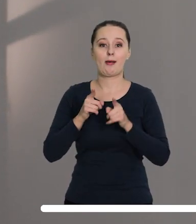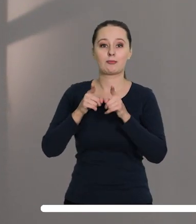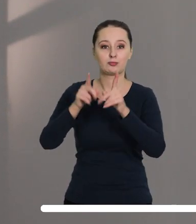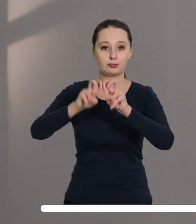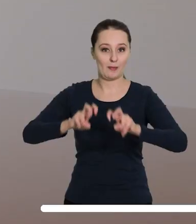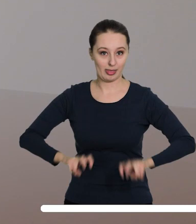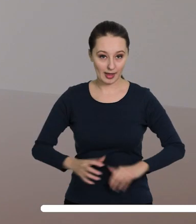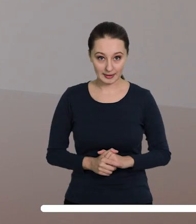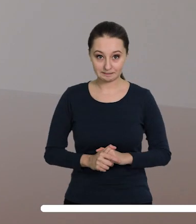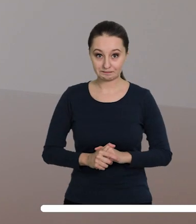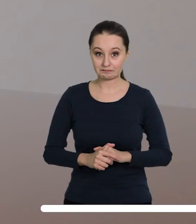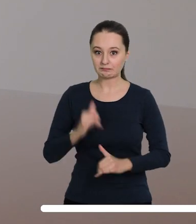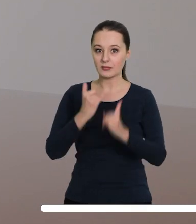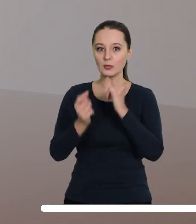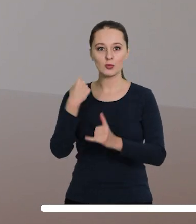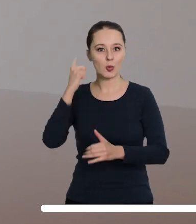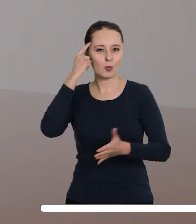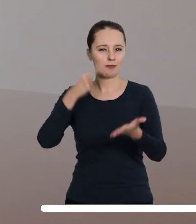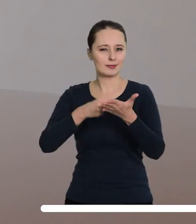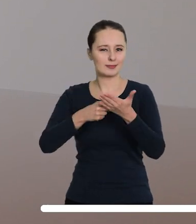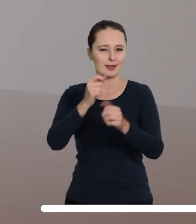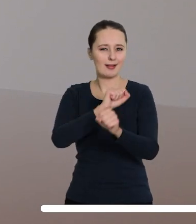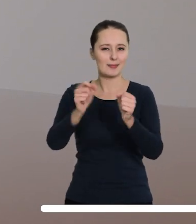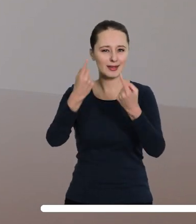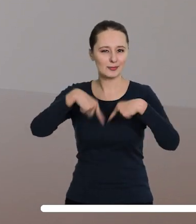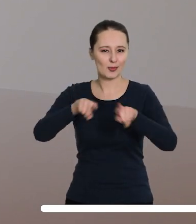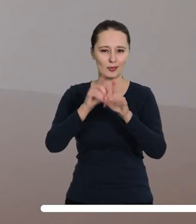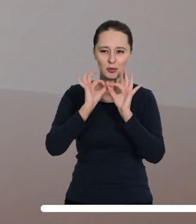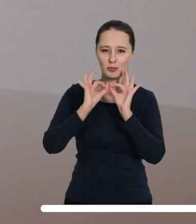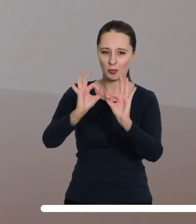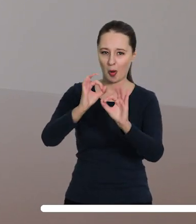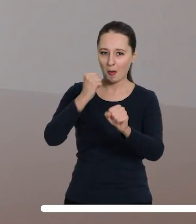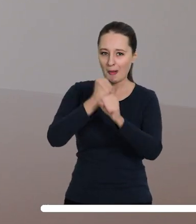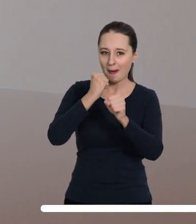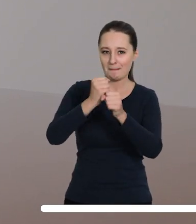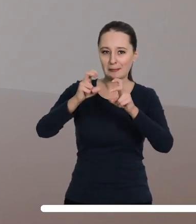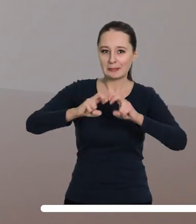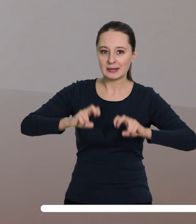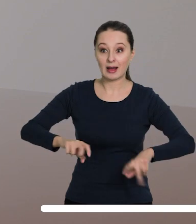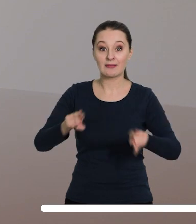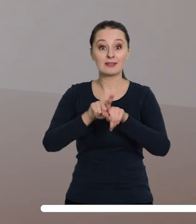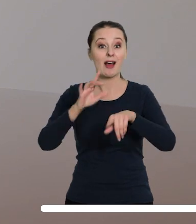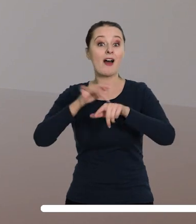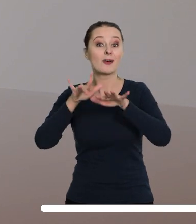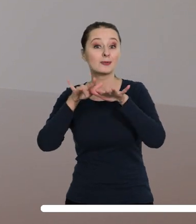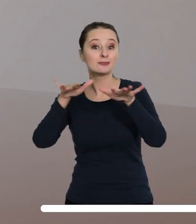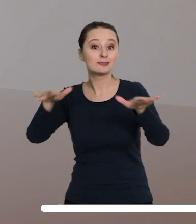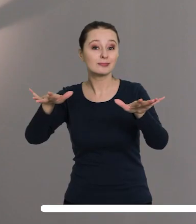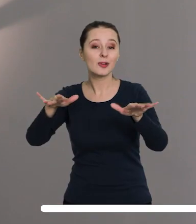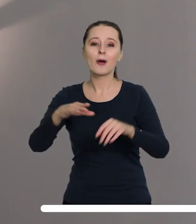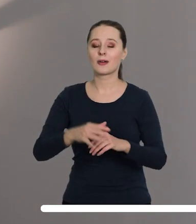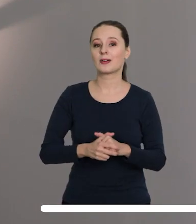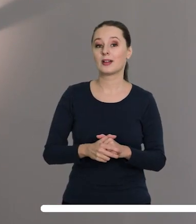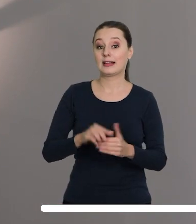od dyscypliny. Kiedy priorytetem badacza jest uprawianie dobrej nauki i upowszechnianie jej